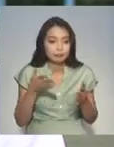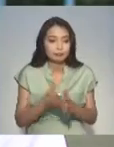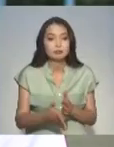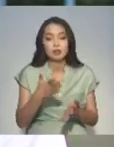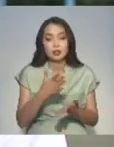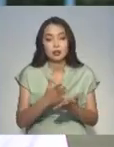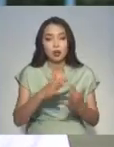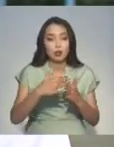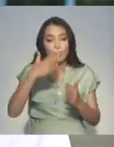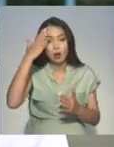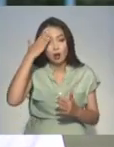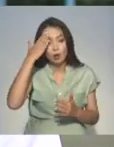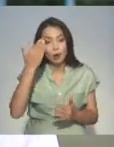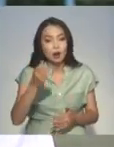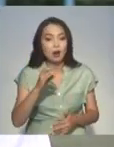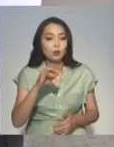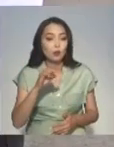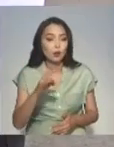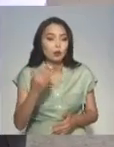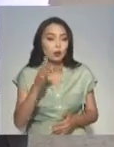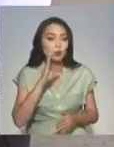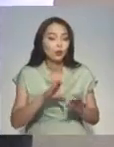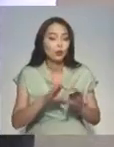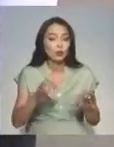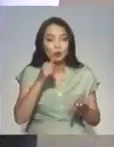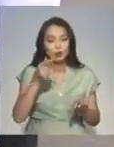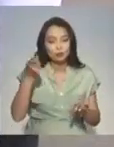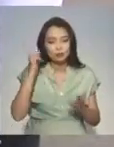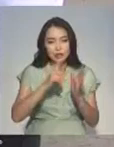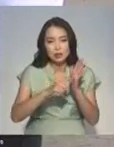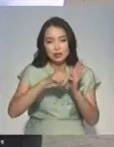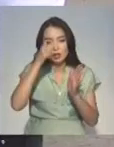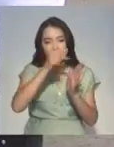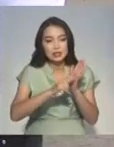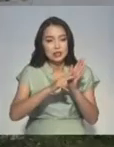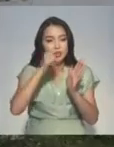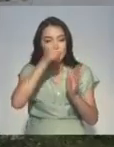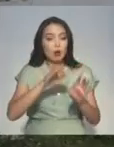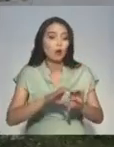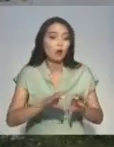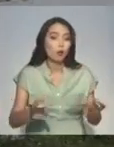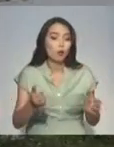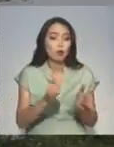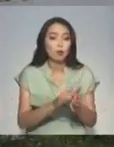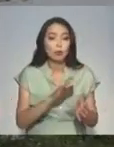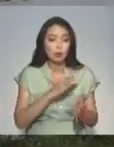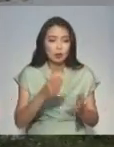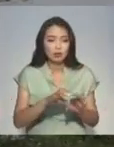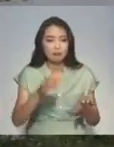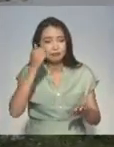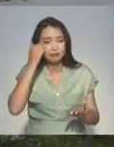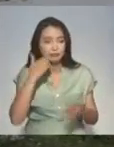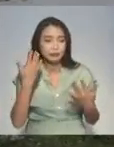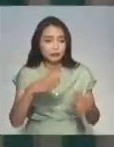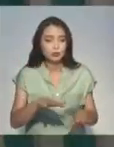Ауыл әкімі Әнуар Құлахметовтың айтуынша, ауылға су құбыры өткен ғасырдың 70-80 жылдары тартылған. Осы уақыт ішінде құбыр мүлдем тозып, жарамсыз